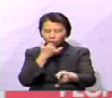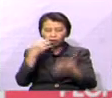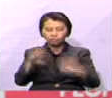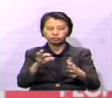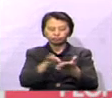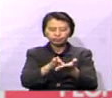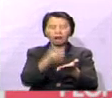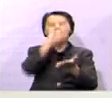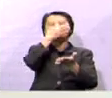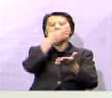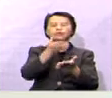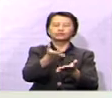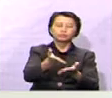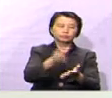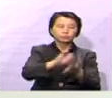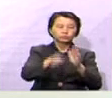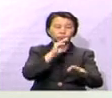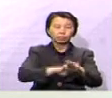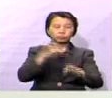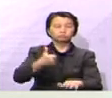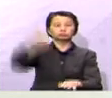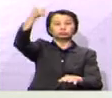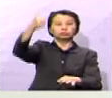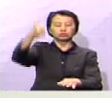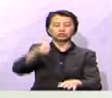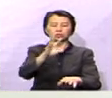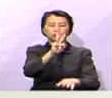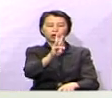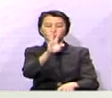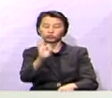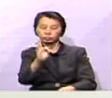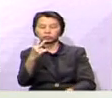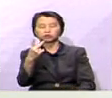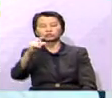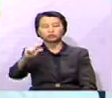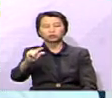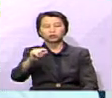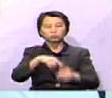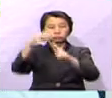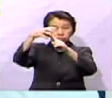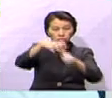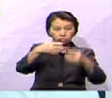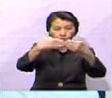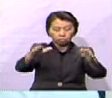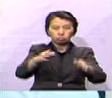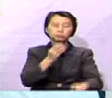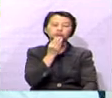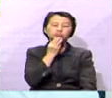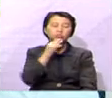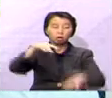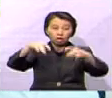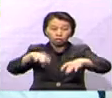anabolic steroid eximetalon ketika memenangi kategori 69 kg pada kejohanan terbuka Melbourne